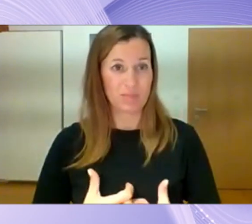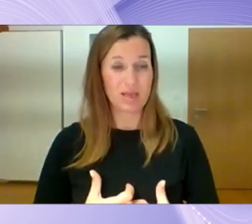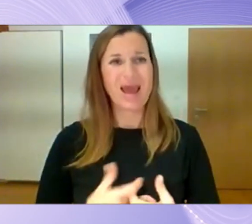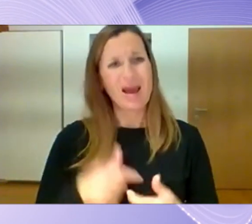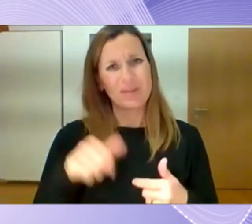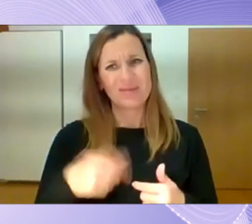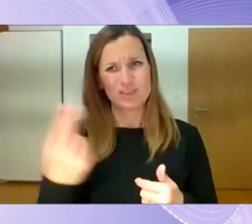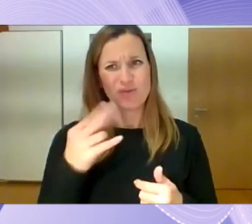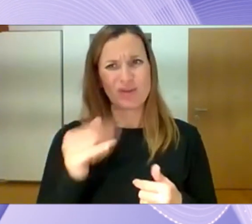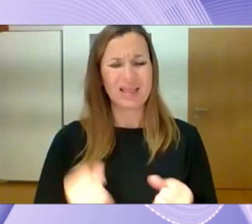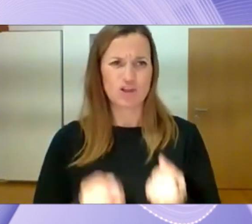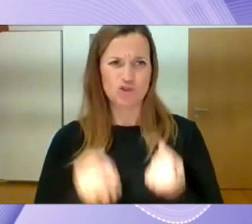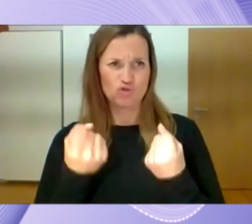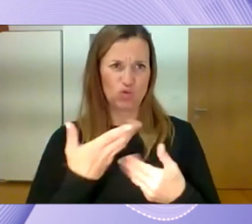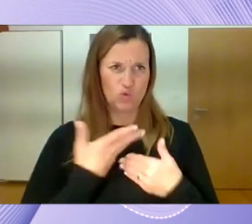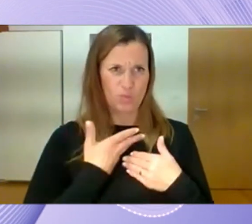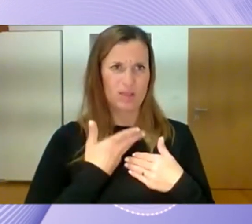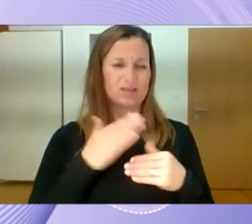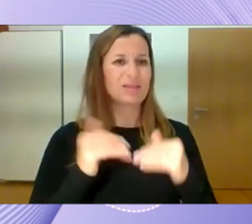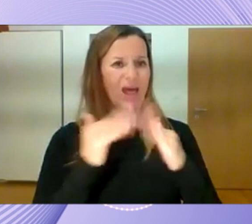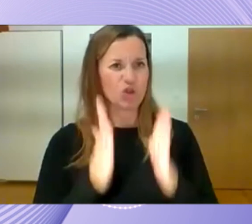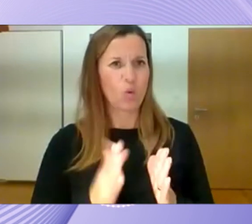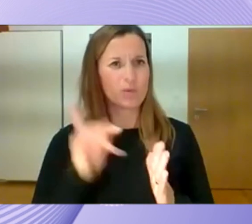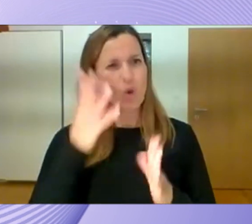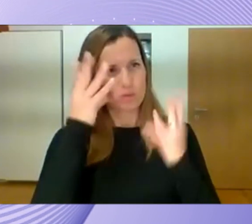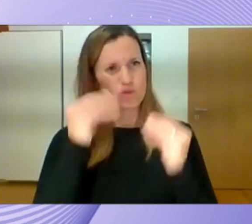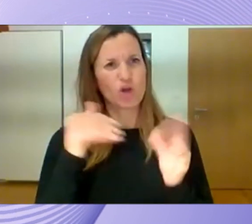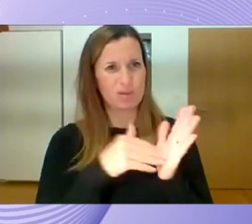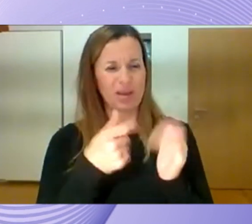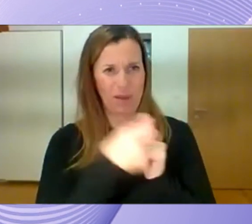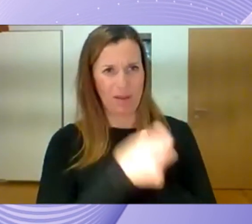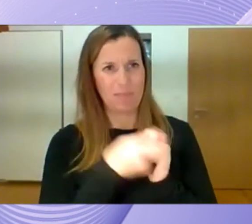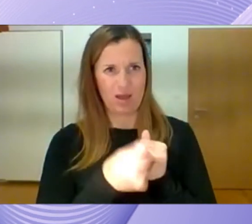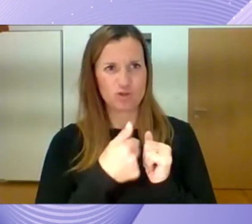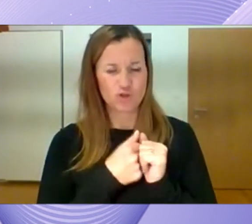težko dobiti za na dom, pa praviloma plačljivo.